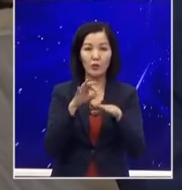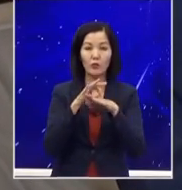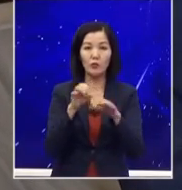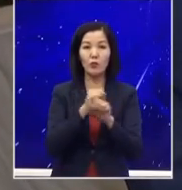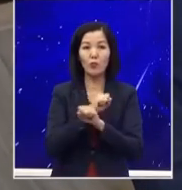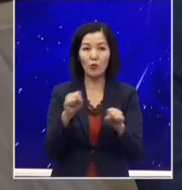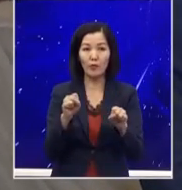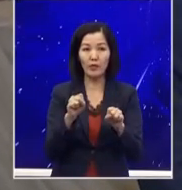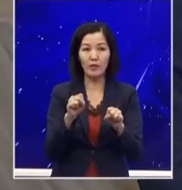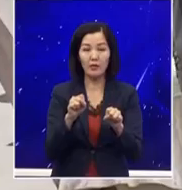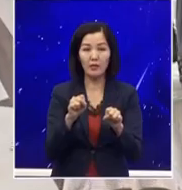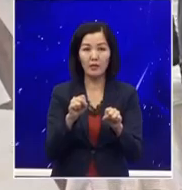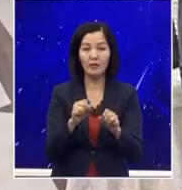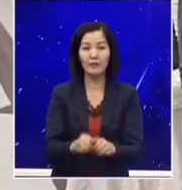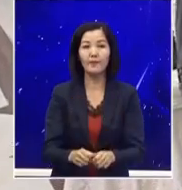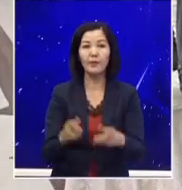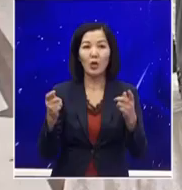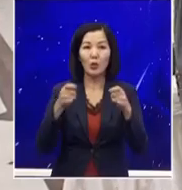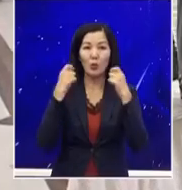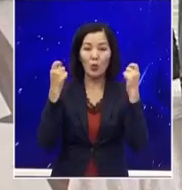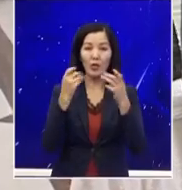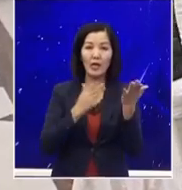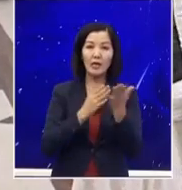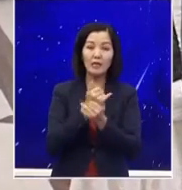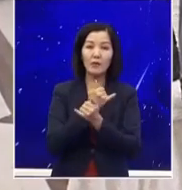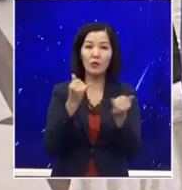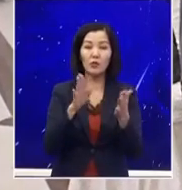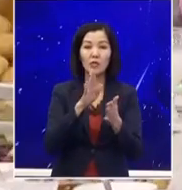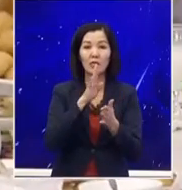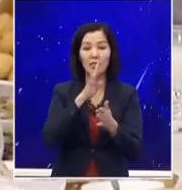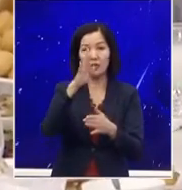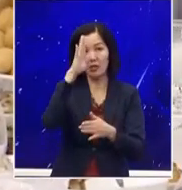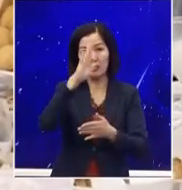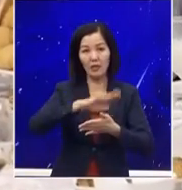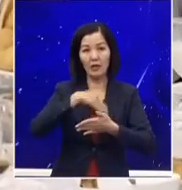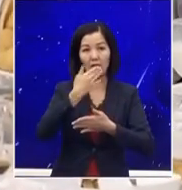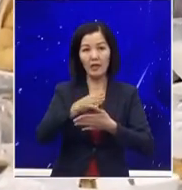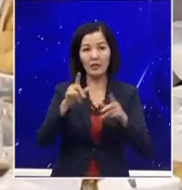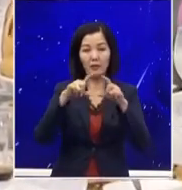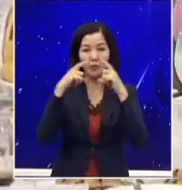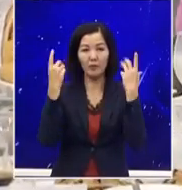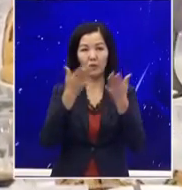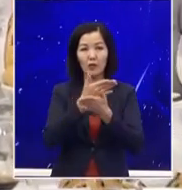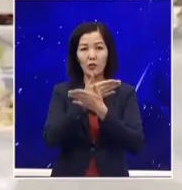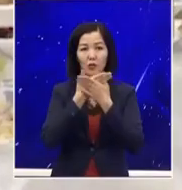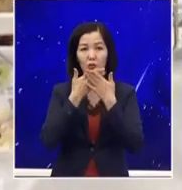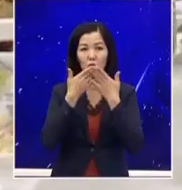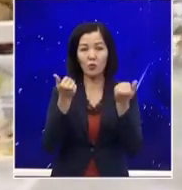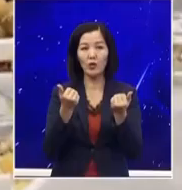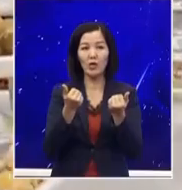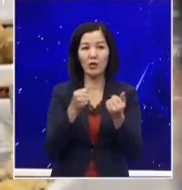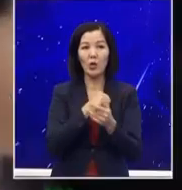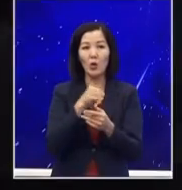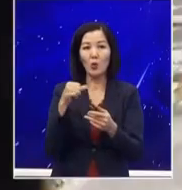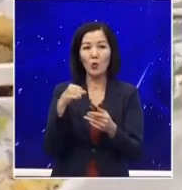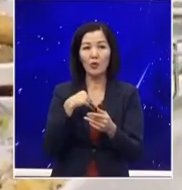болмайды қазір таңда. Тойдағы қызмет көрсетуші қыз жігіттерде карантин талаптарын ұмытқан. Бетперде тағуды ұят көрді ме,